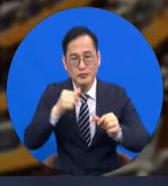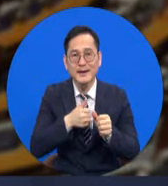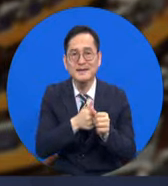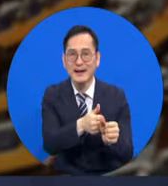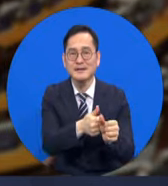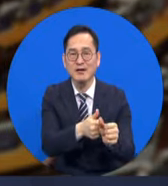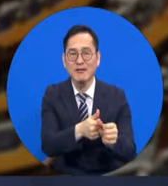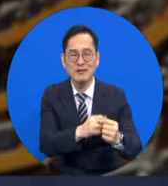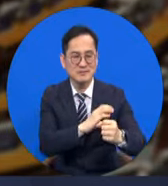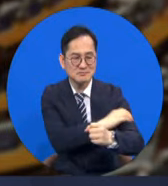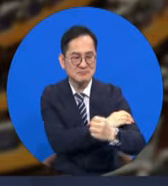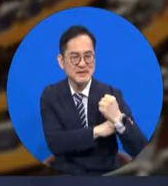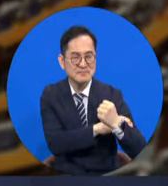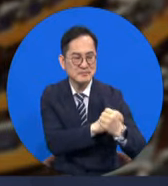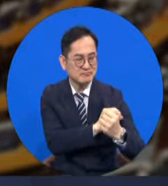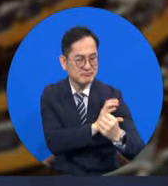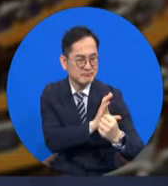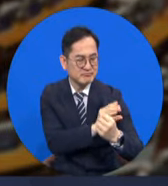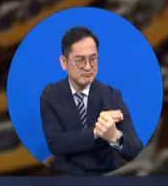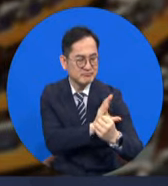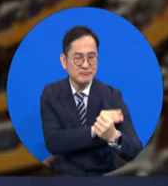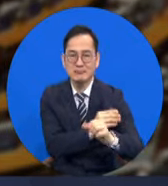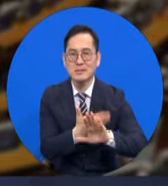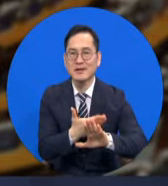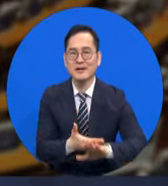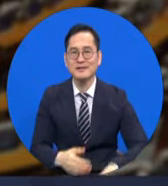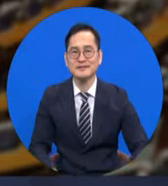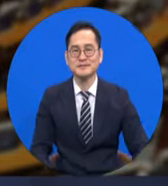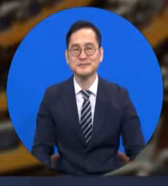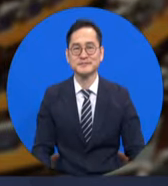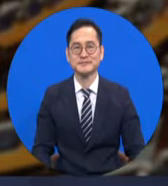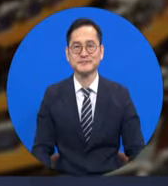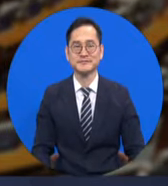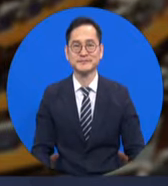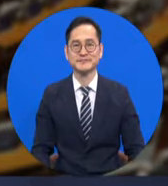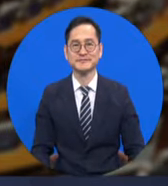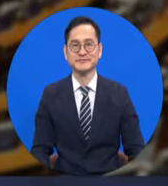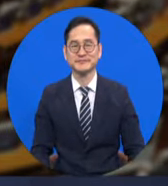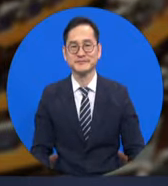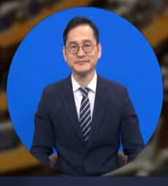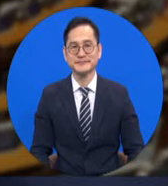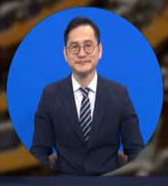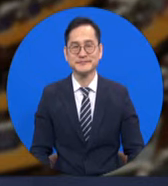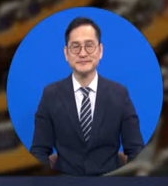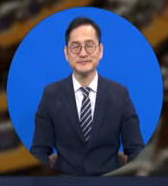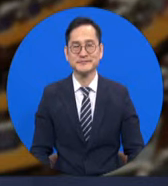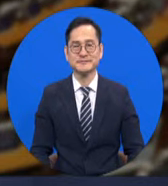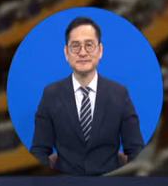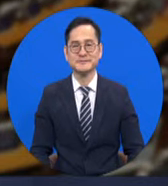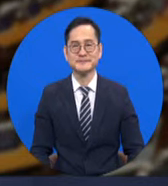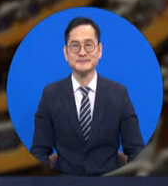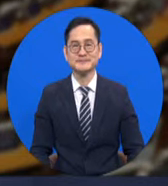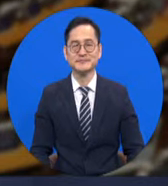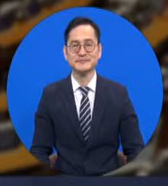정말 중차대한 지대한 영향력을 행사할 수 있는 관건입니다.